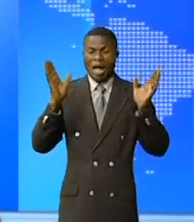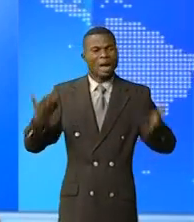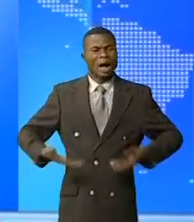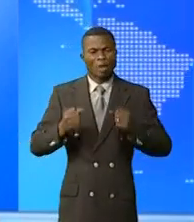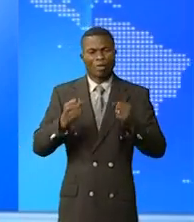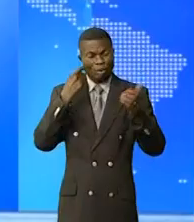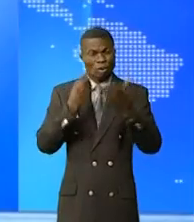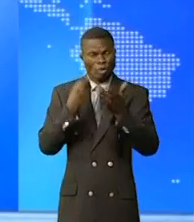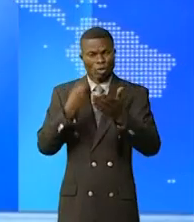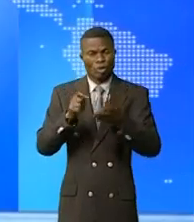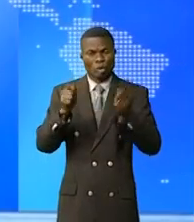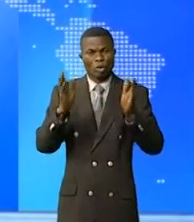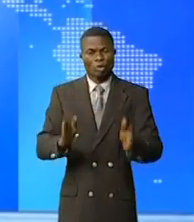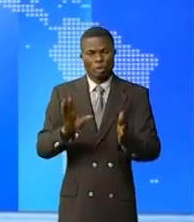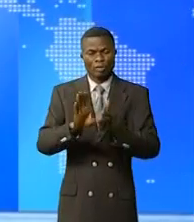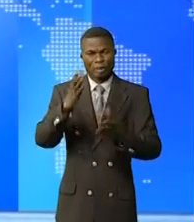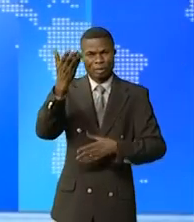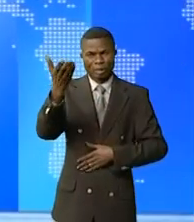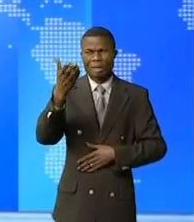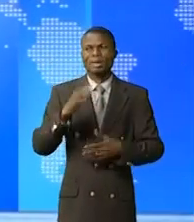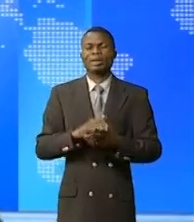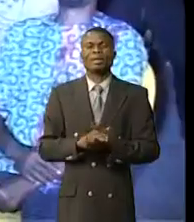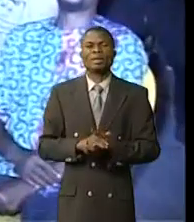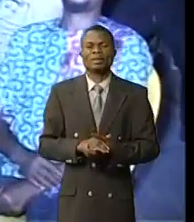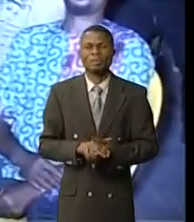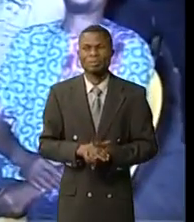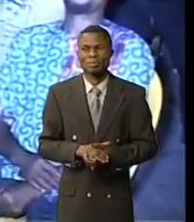constaté par Cédric Elina et Jean-René Kabamba.